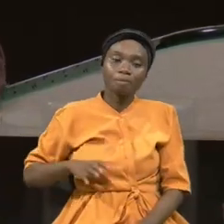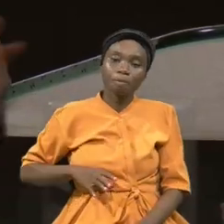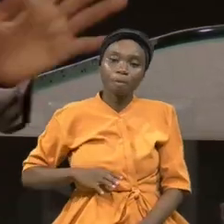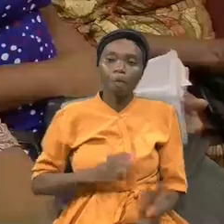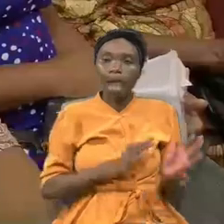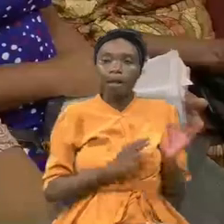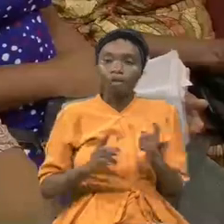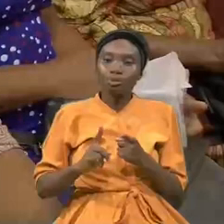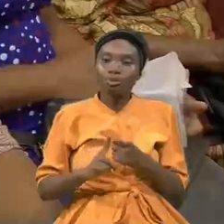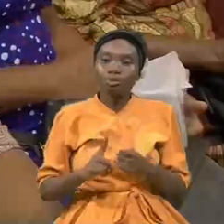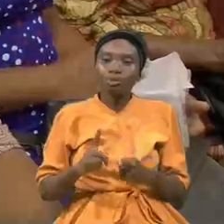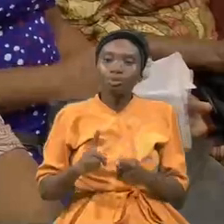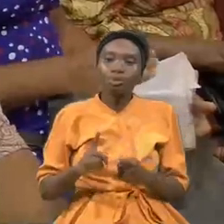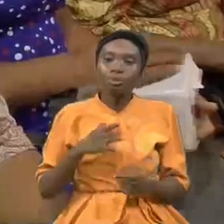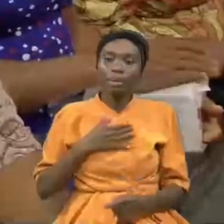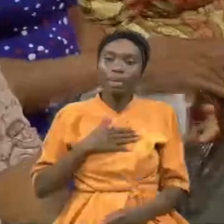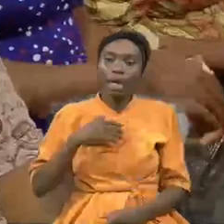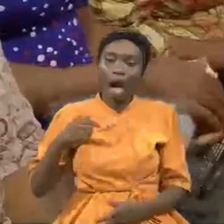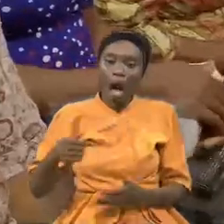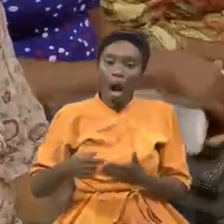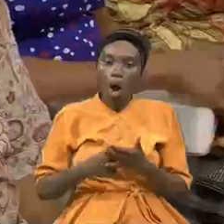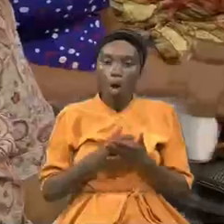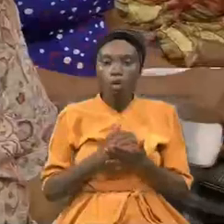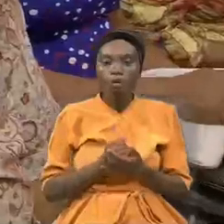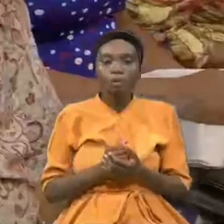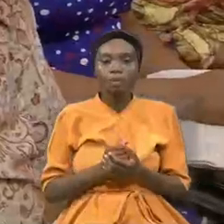actions secrètes des hommes.